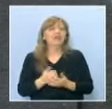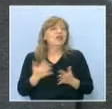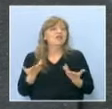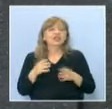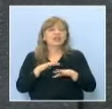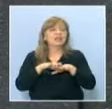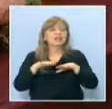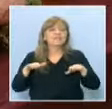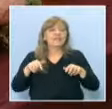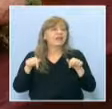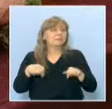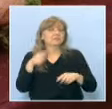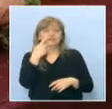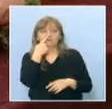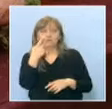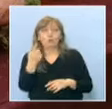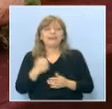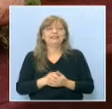етап сте в момента?